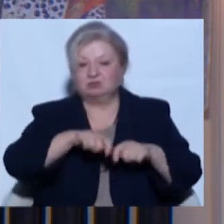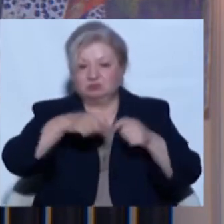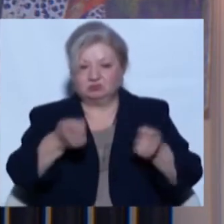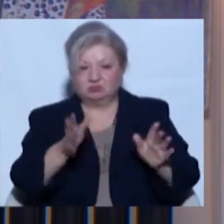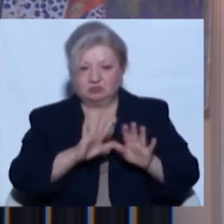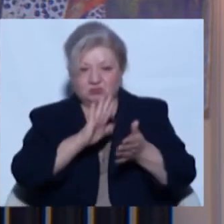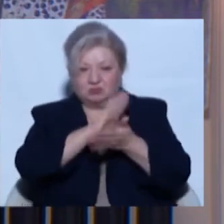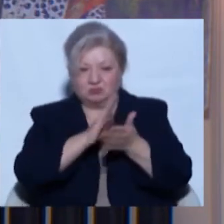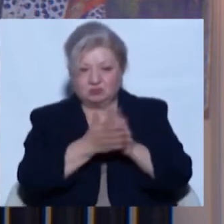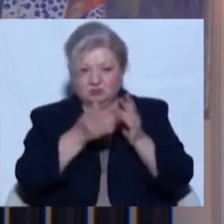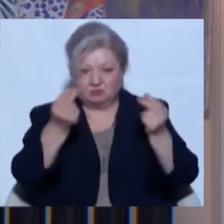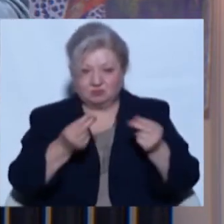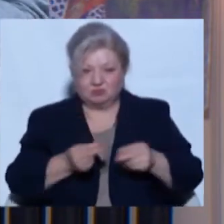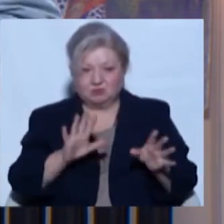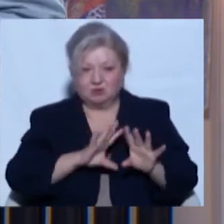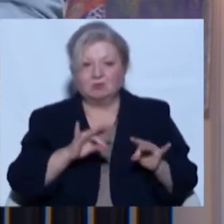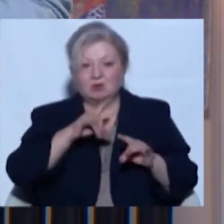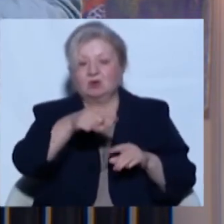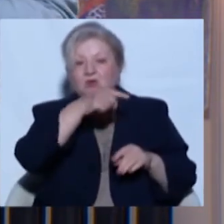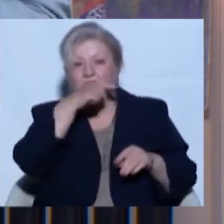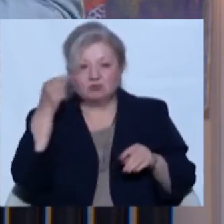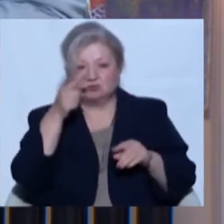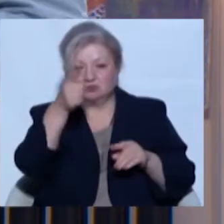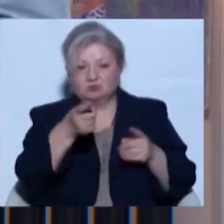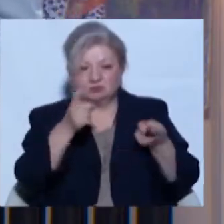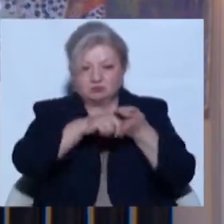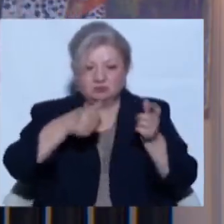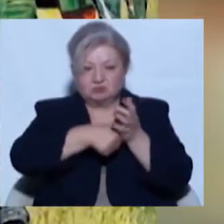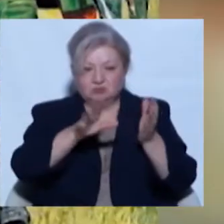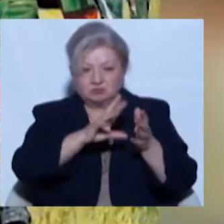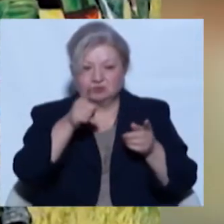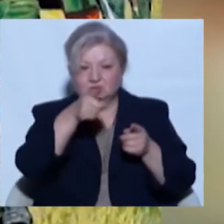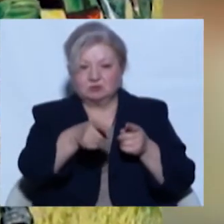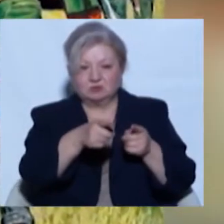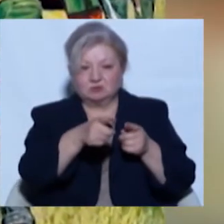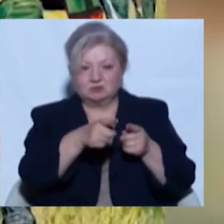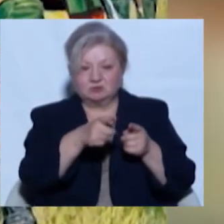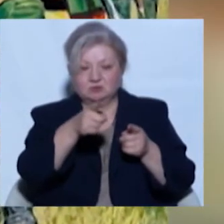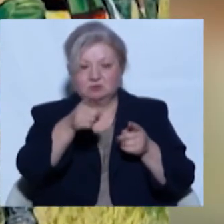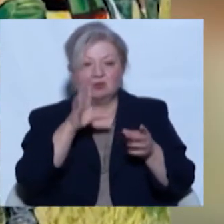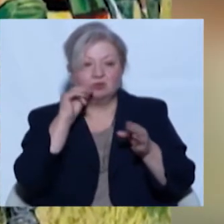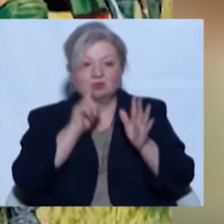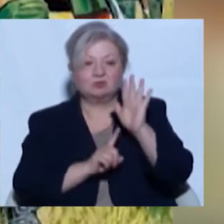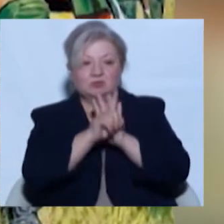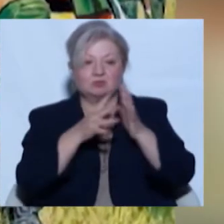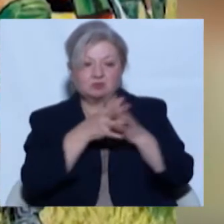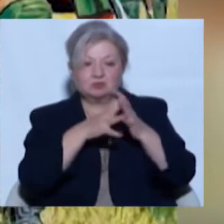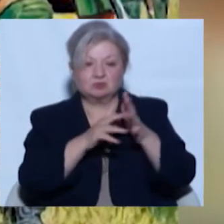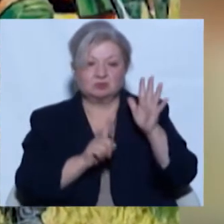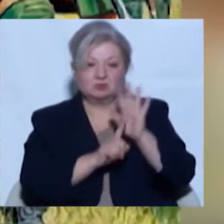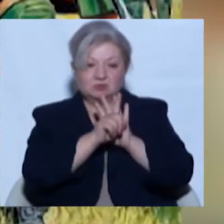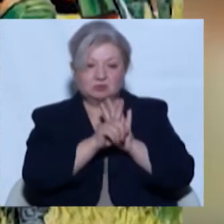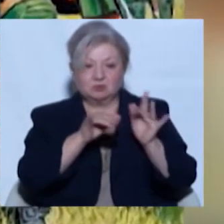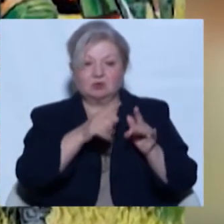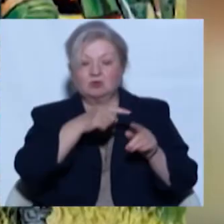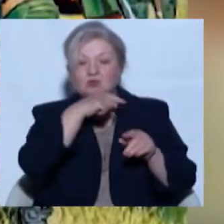იმედონებს რომ აღა მაჰმადხანს დაამარცხეს მაგრამ რუსეთი აქაც თავის თამაშს თამაშობს მას ბრძოლის წინ დაყავს ჯარები ამიერკავკასიიდან